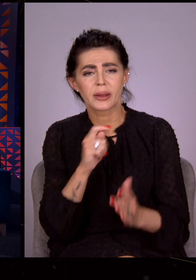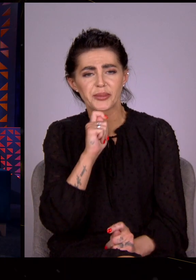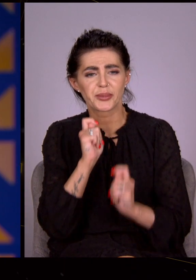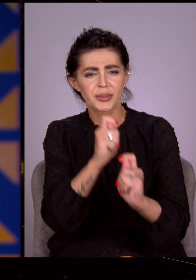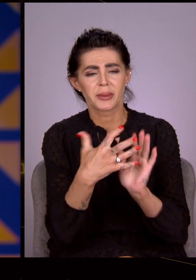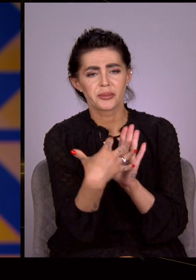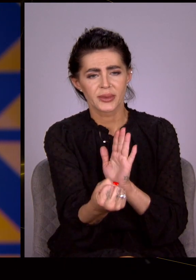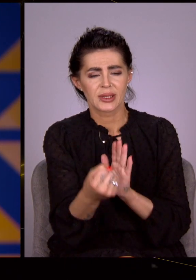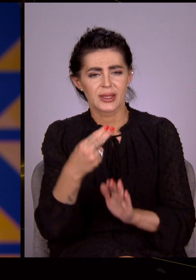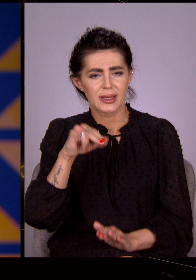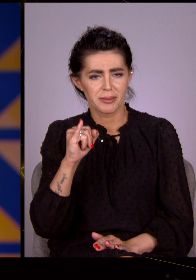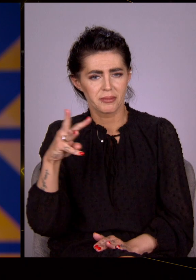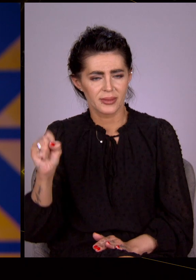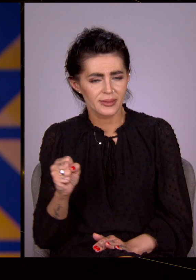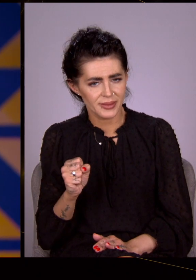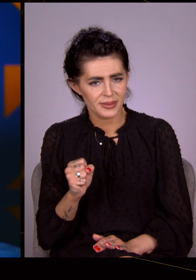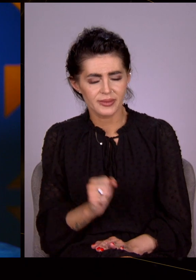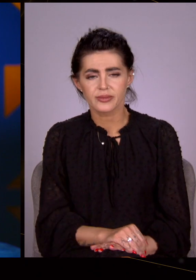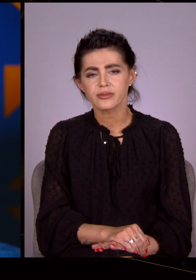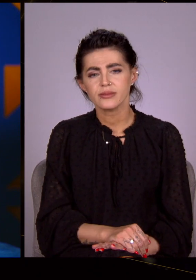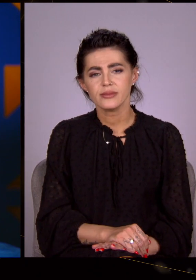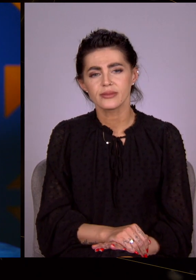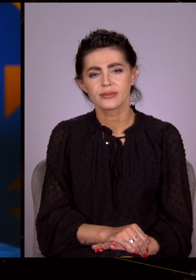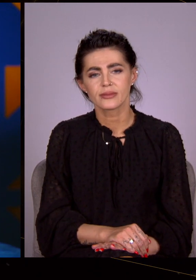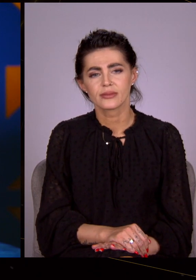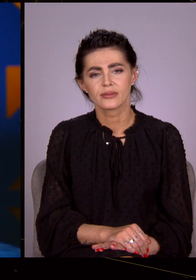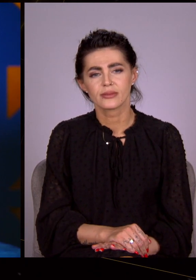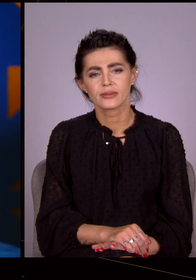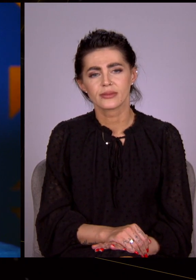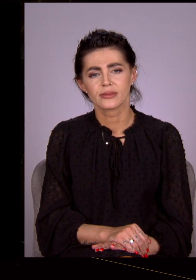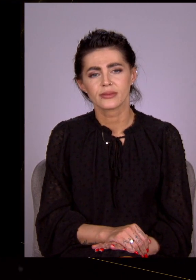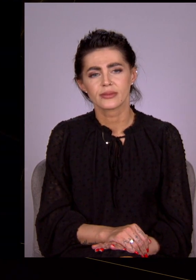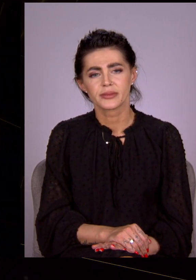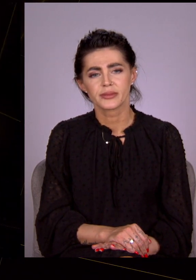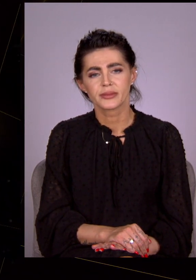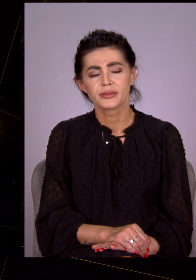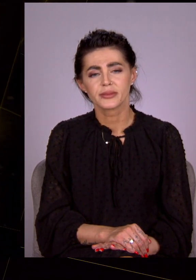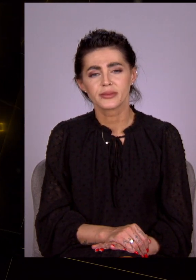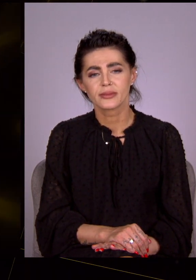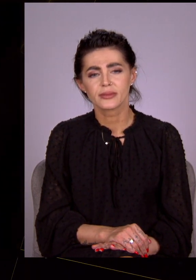від Дмитра у студії? Дивись на мене, не підглядай.